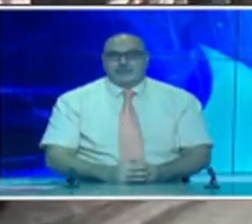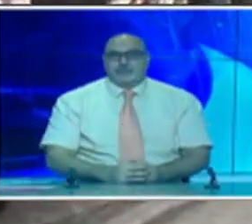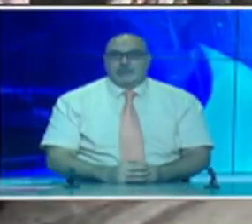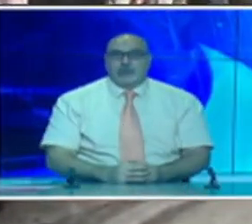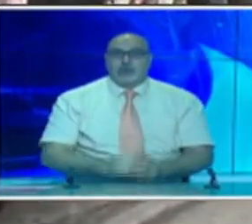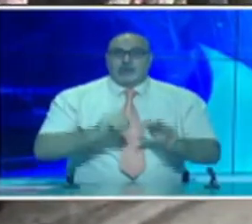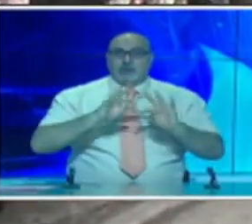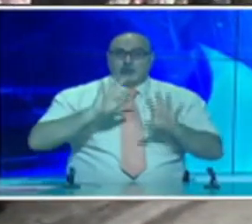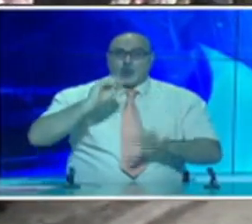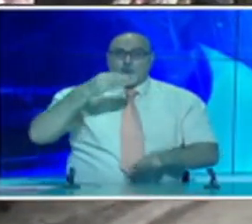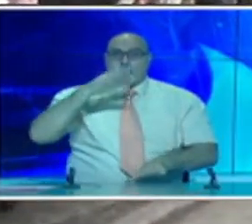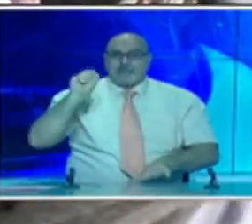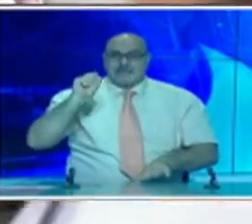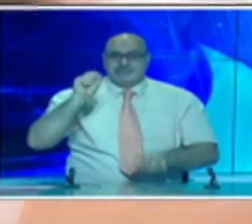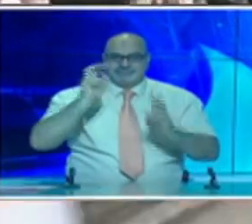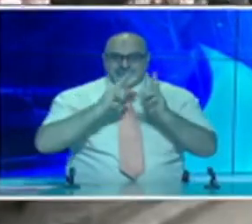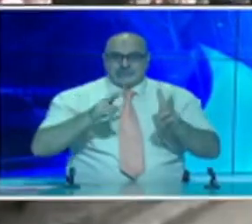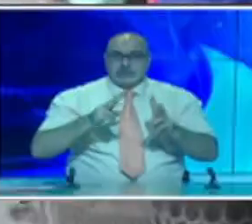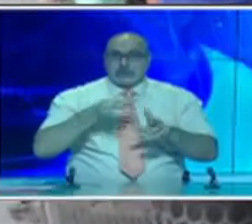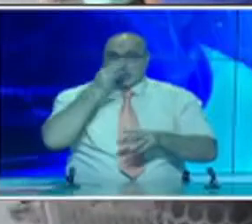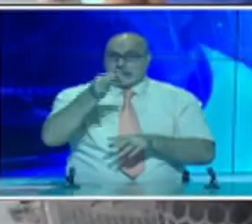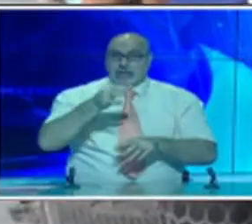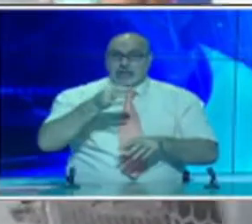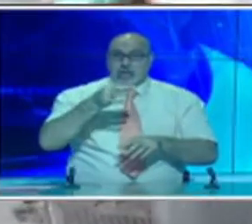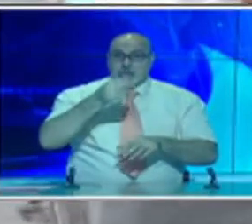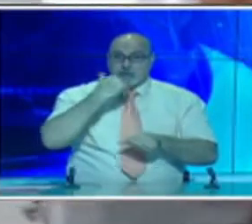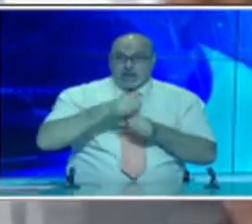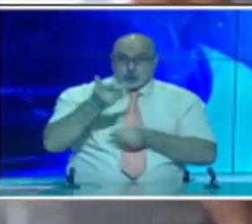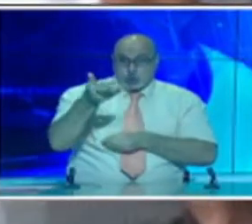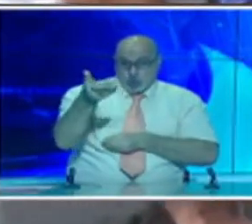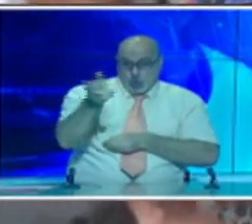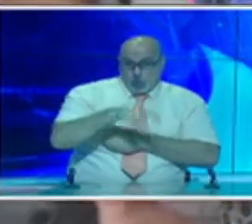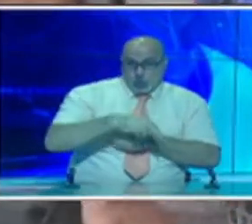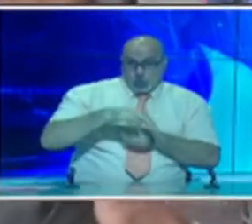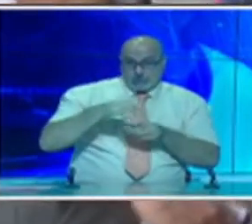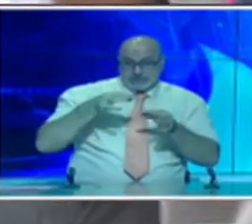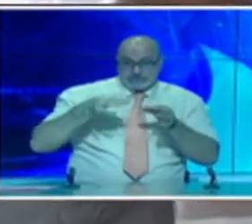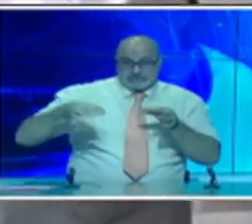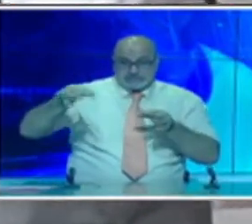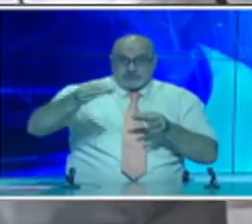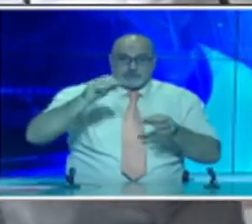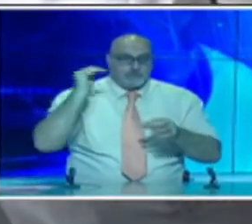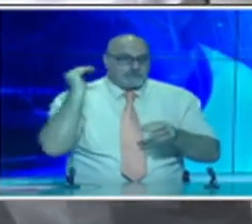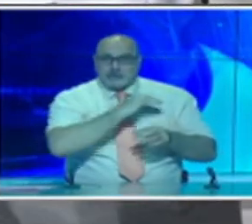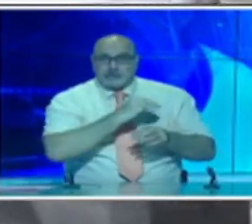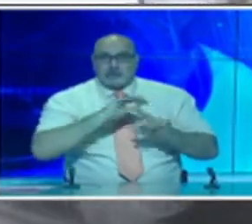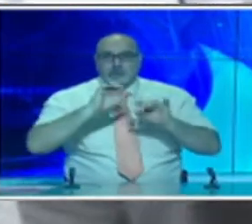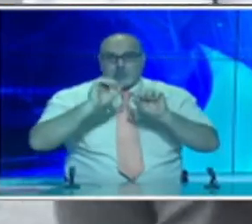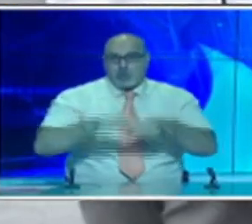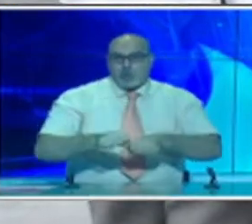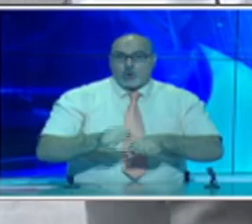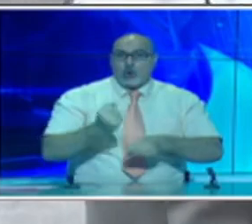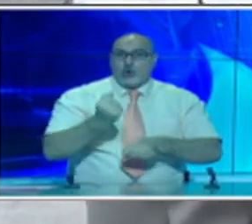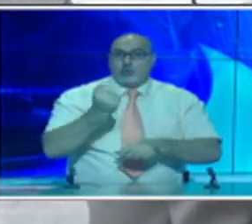حذرت منظمة الصحة العالمية من أن عودة الوباء إلى الانتشار بسرعة بإمكانه أن يسبب